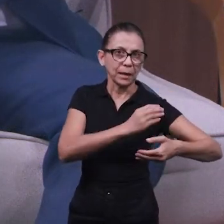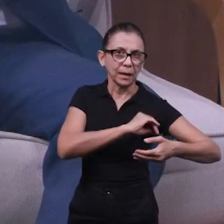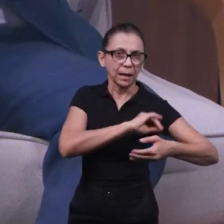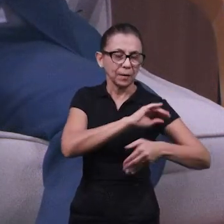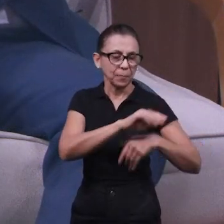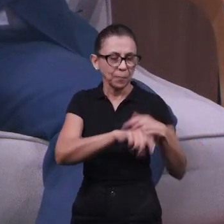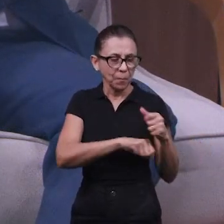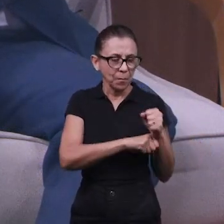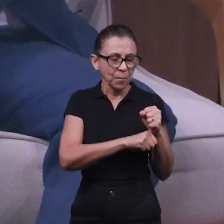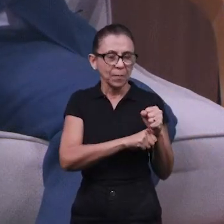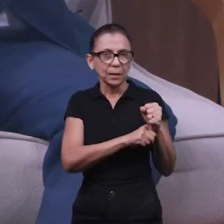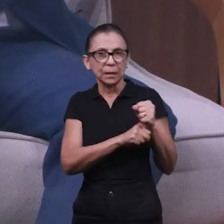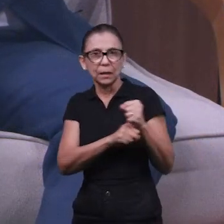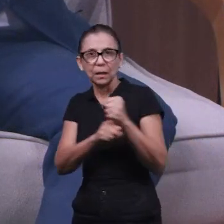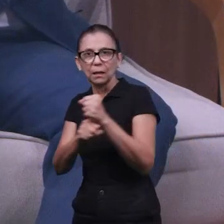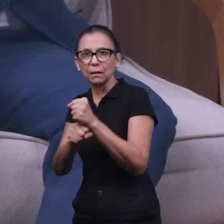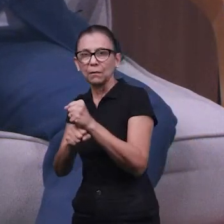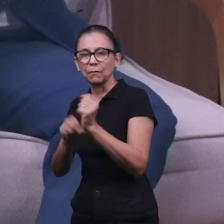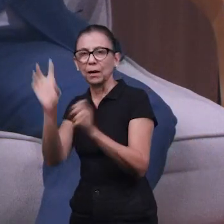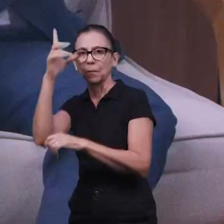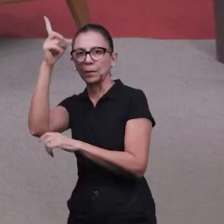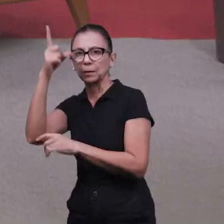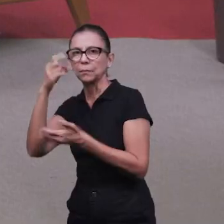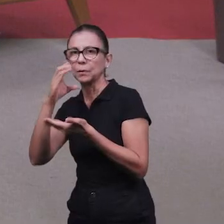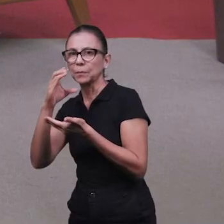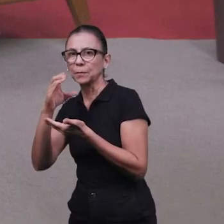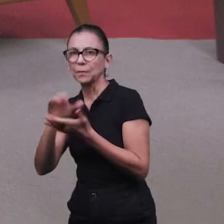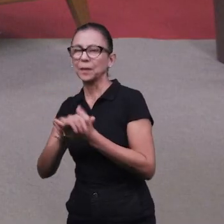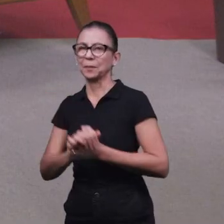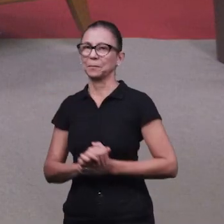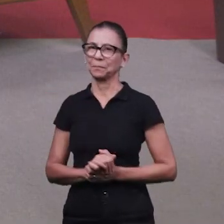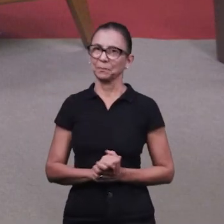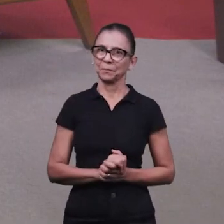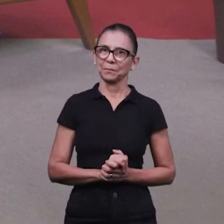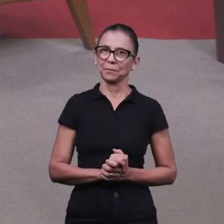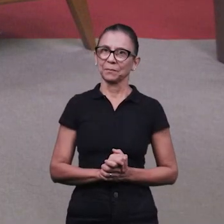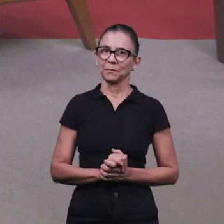que l'homme puisse entrer en Jésus et avoir accès au puits d'eau vive.